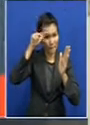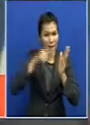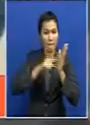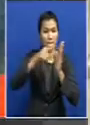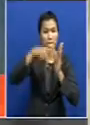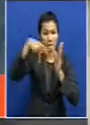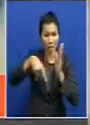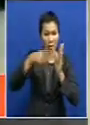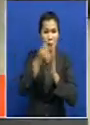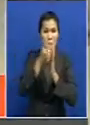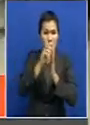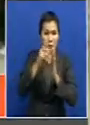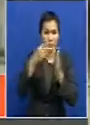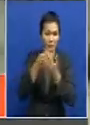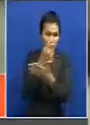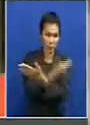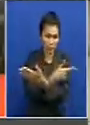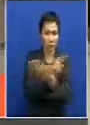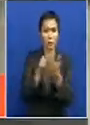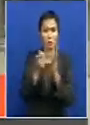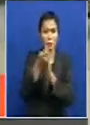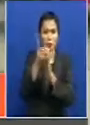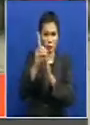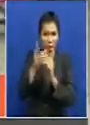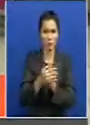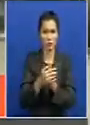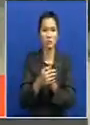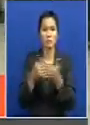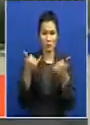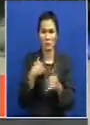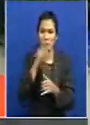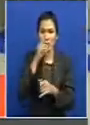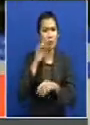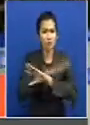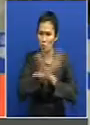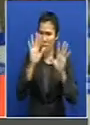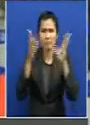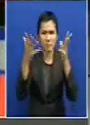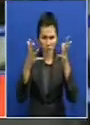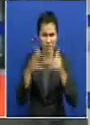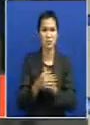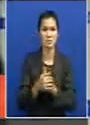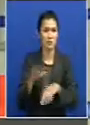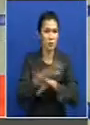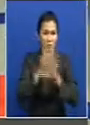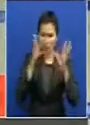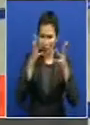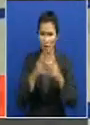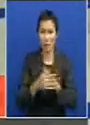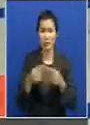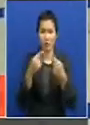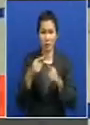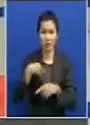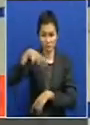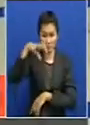เก็ตไปอุบลราชธานีไปอุดรธานีเจ้าหน้าที่นกแอร์ยืนยันไม่มีการยกเลิกเที่ยวบินในวันนี้นะครับแต่ว่าท่าอ